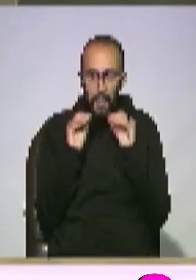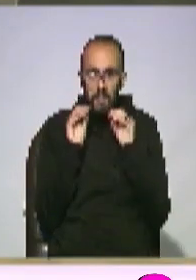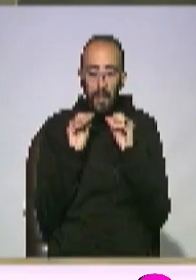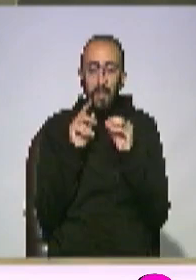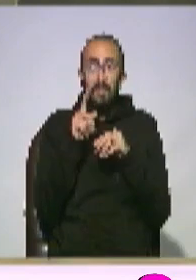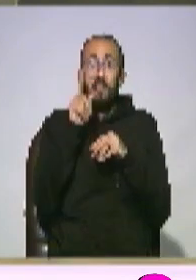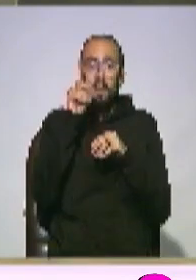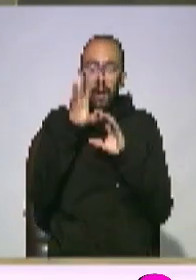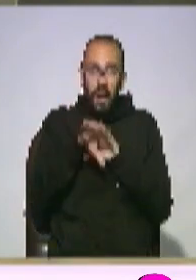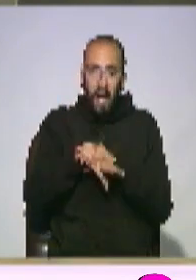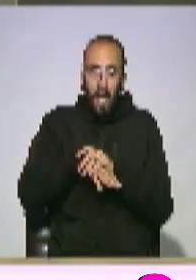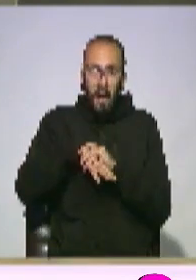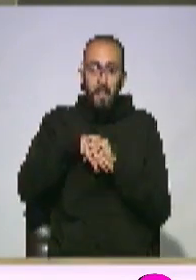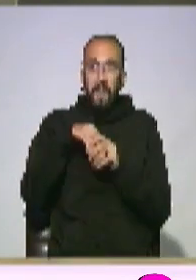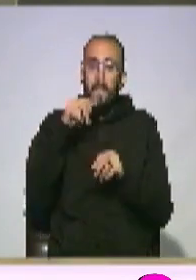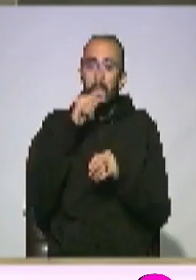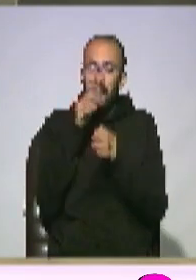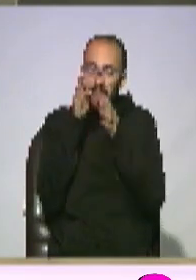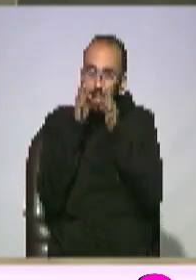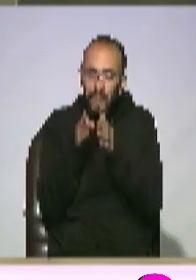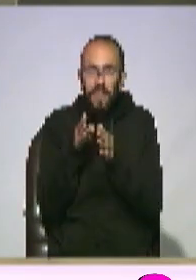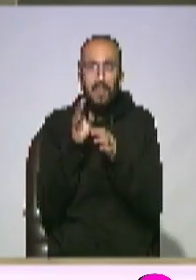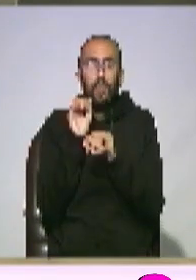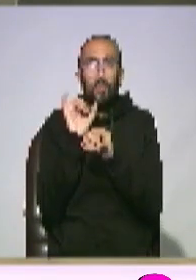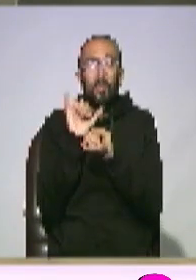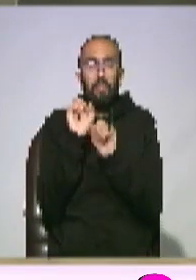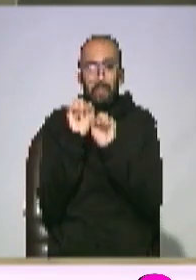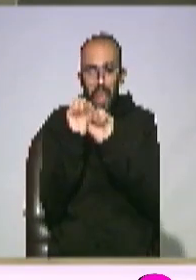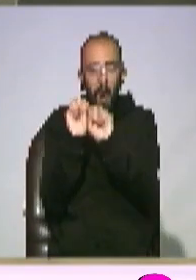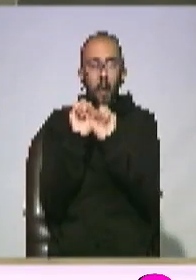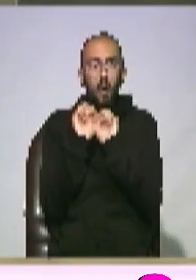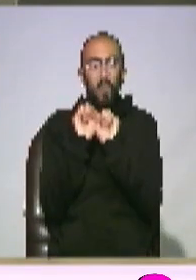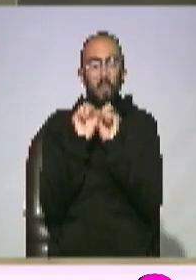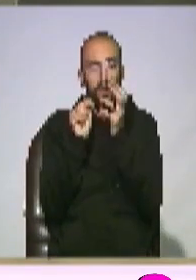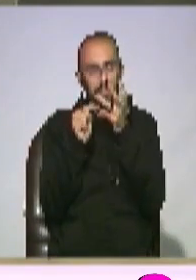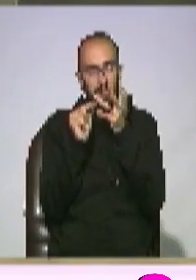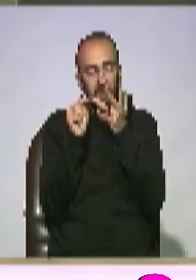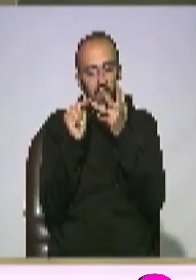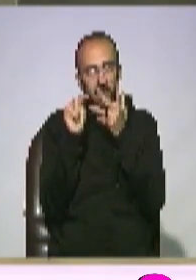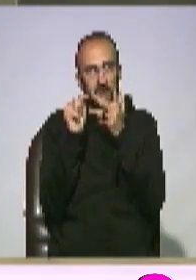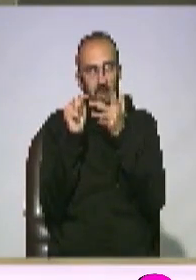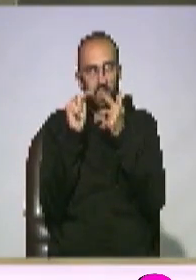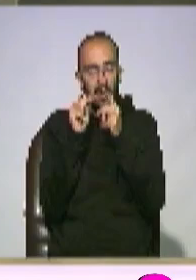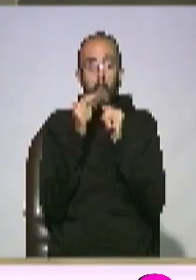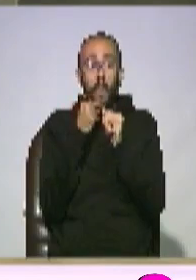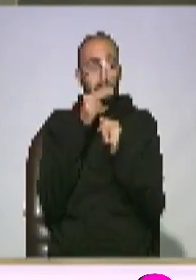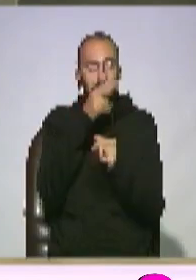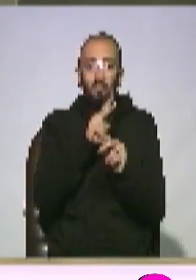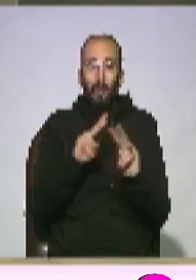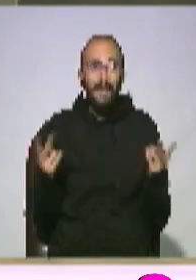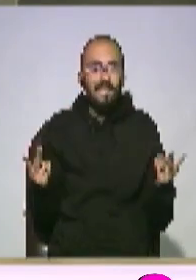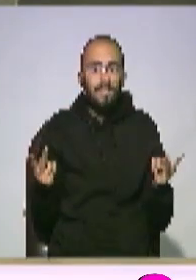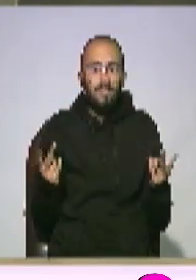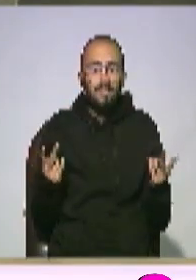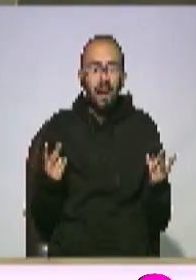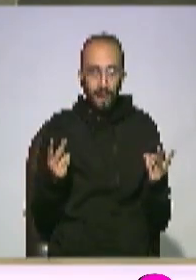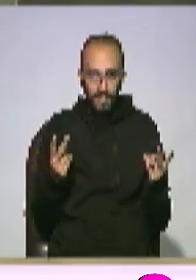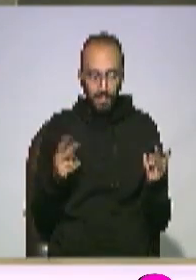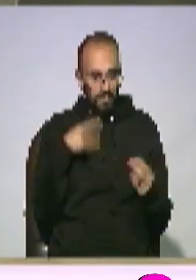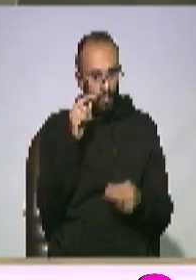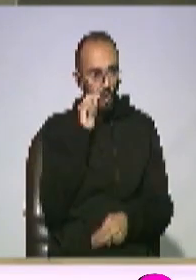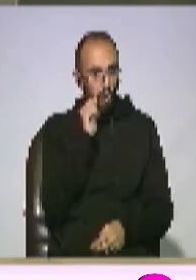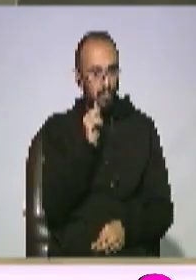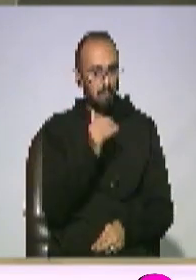دي ربنا عملها بنوتة عشان متطلباتها كيتو كيتو كيت. ما تقدرش انت كولد وبعد شوية هتبقى